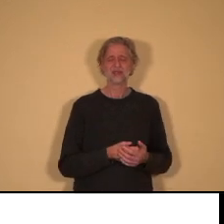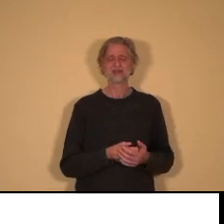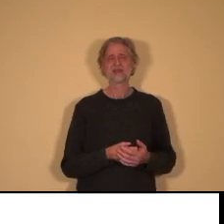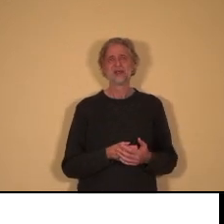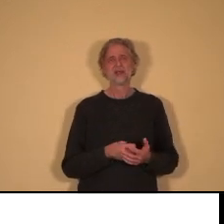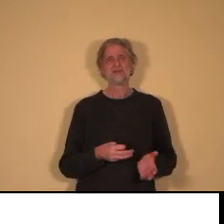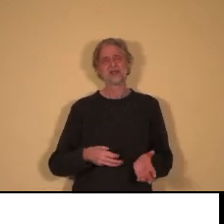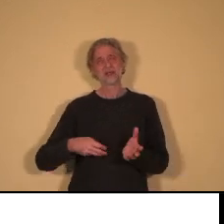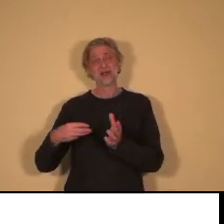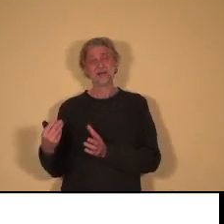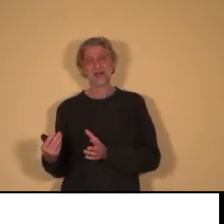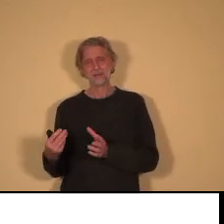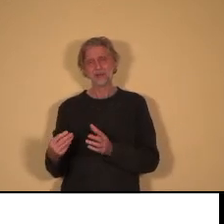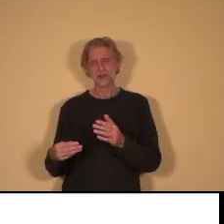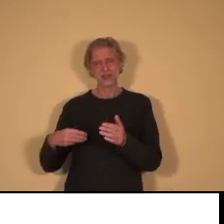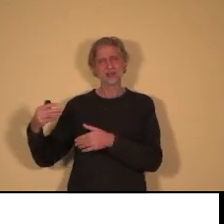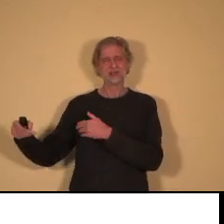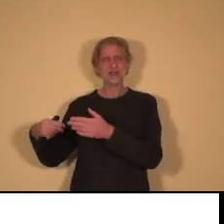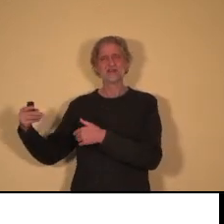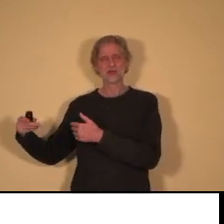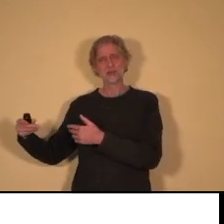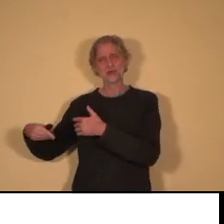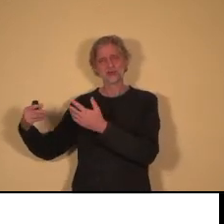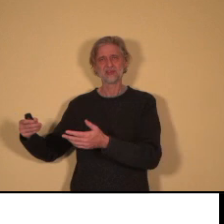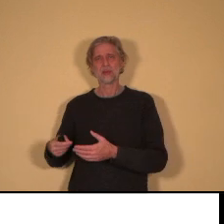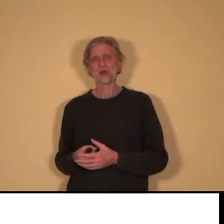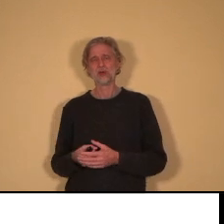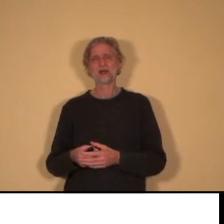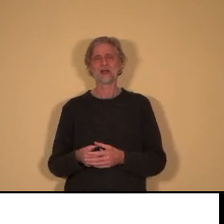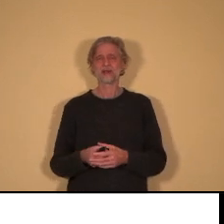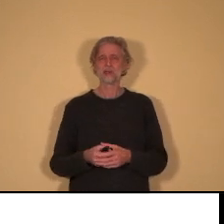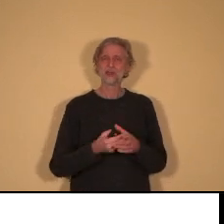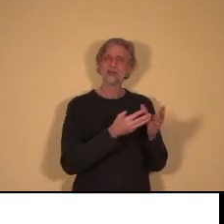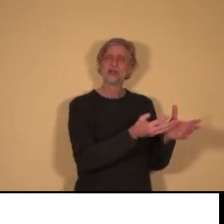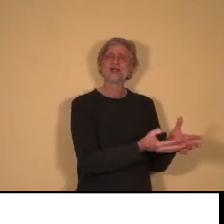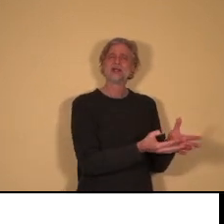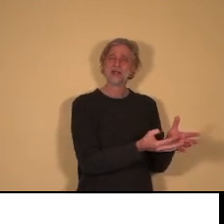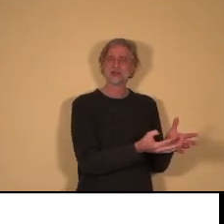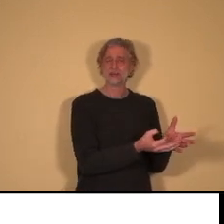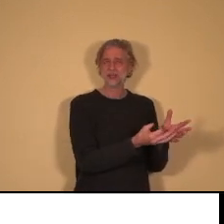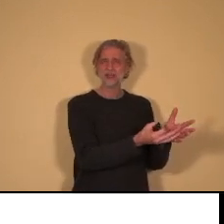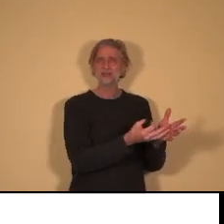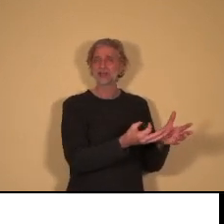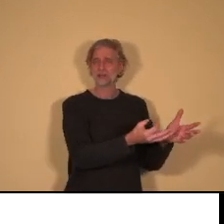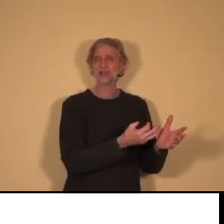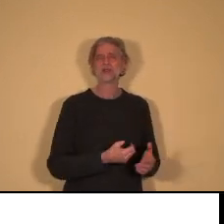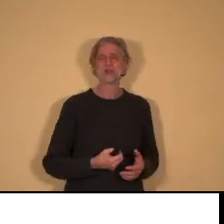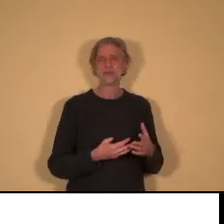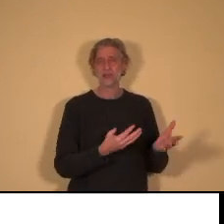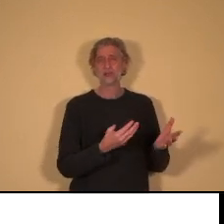gesättigt ist, wird er erwärmt. Ja, wir hatten gesehen, der Strip-Prozess ist immer bei höherer Temperatur. Die Geothermie liefert